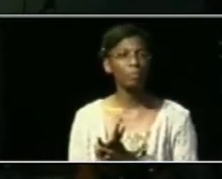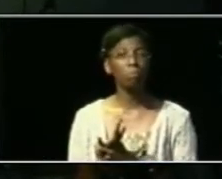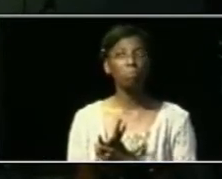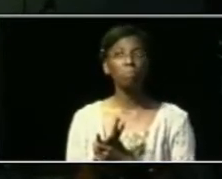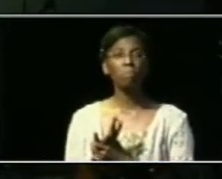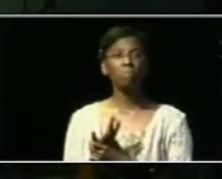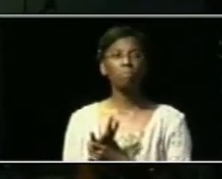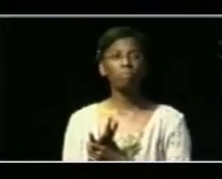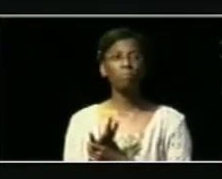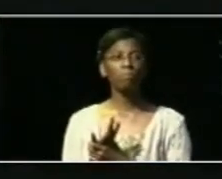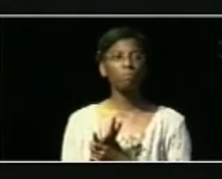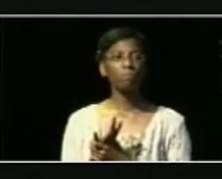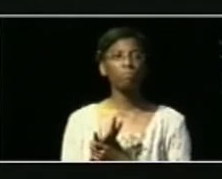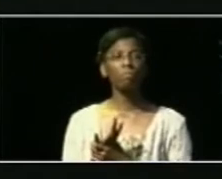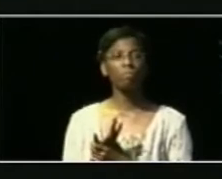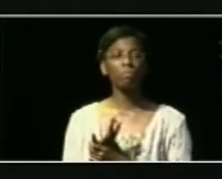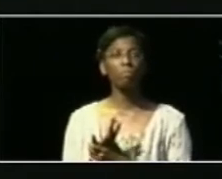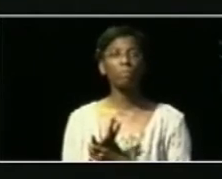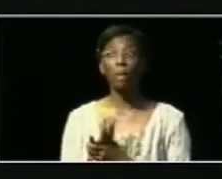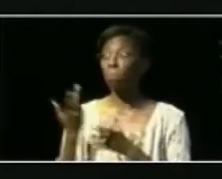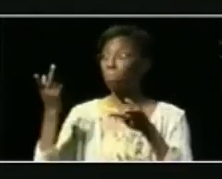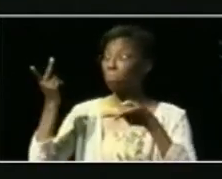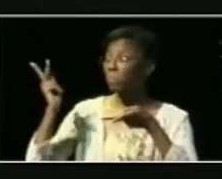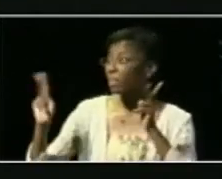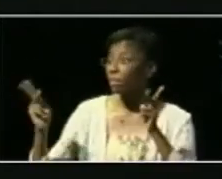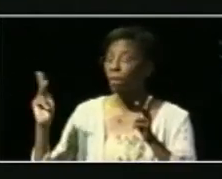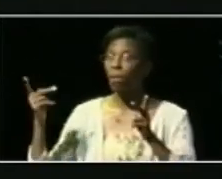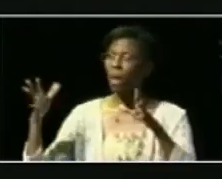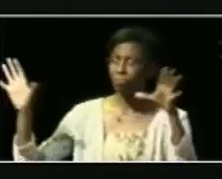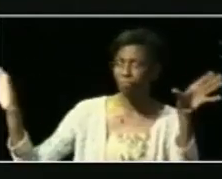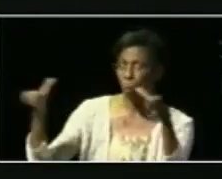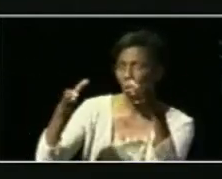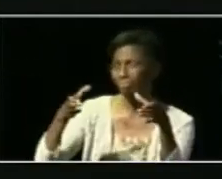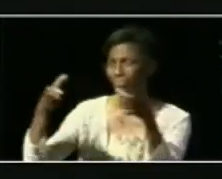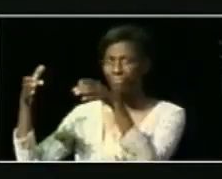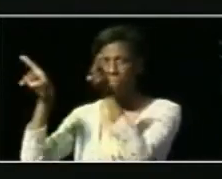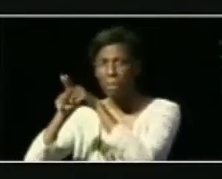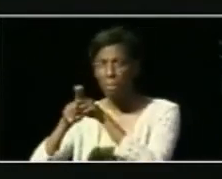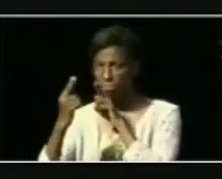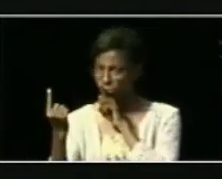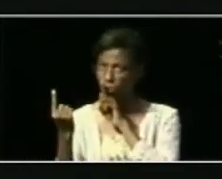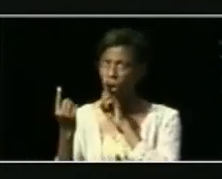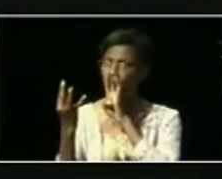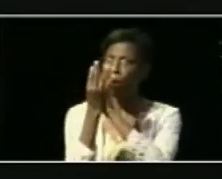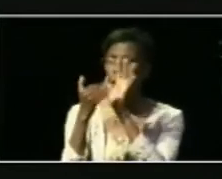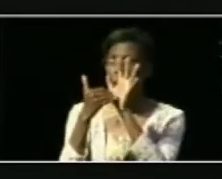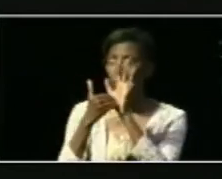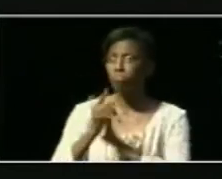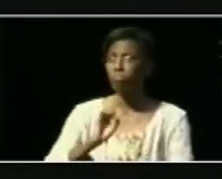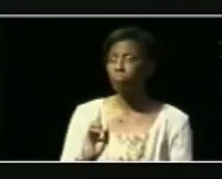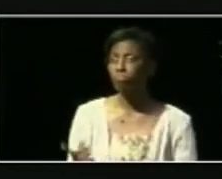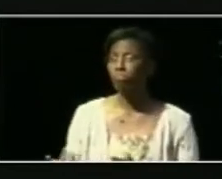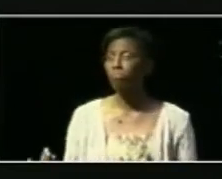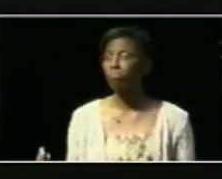n'allons pas nous retrouver dans un tel contexte en tant que groupe. I am coming back again to